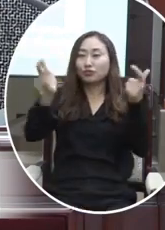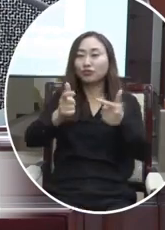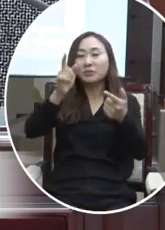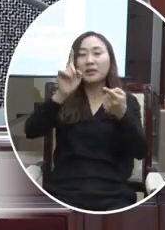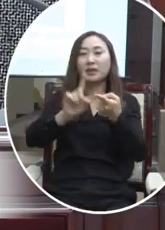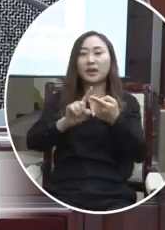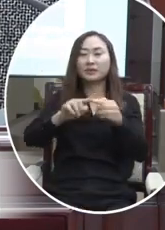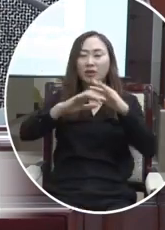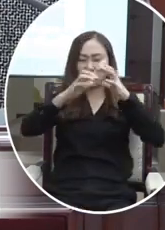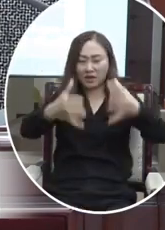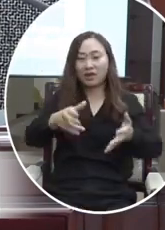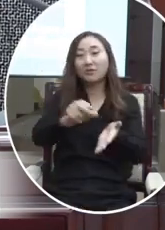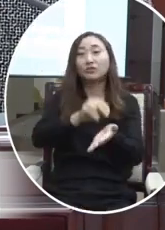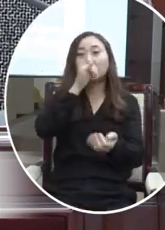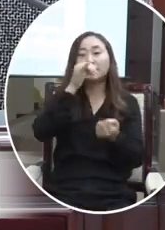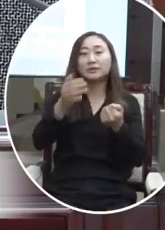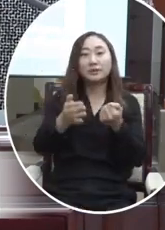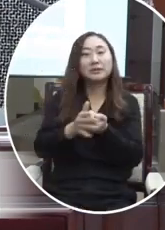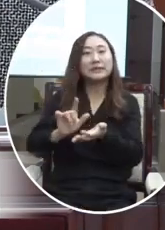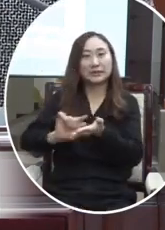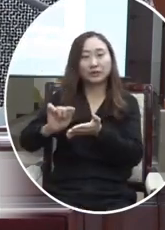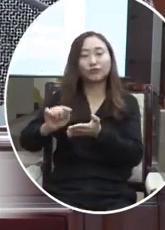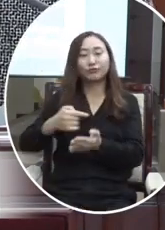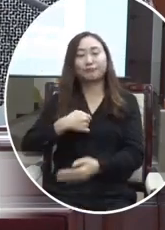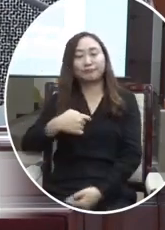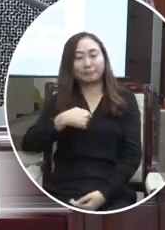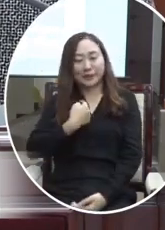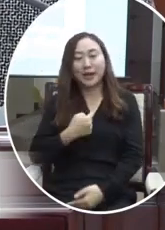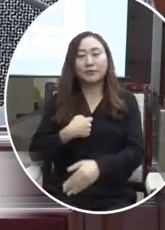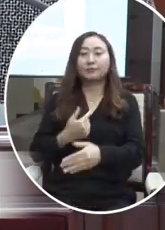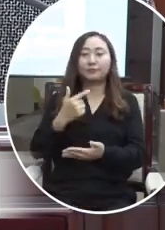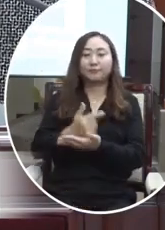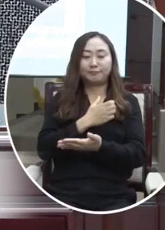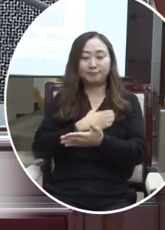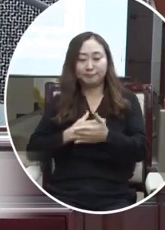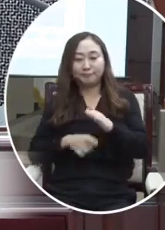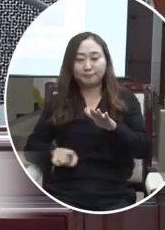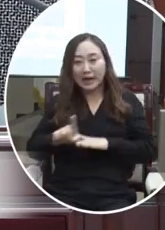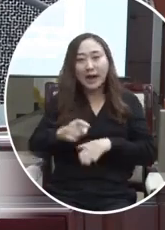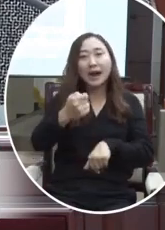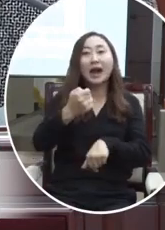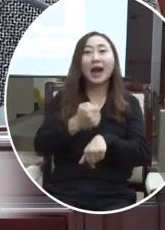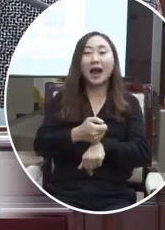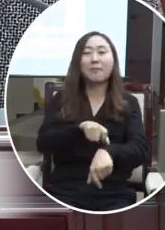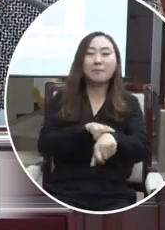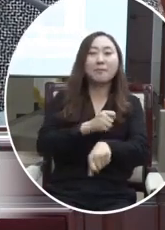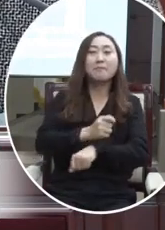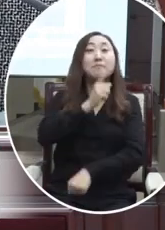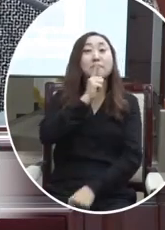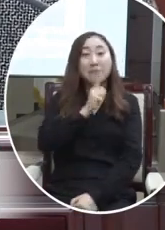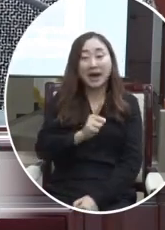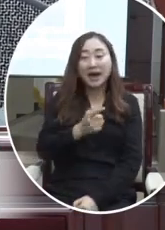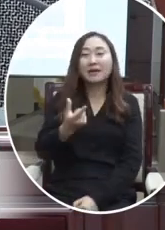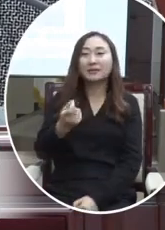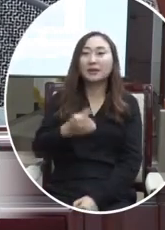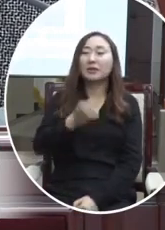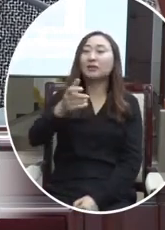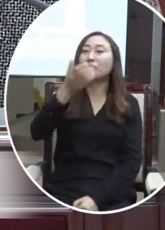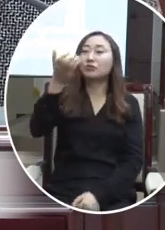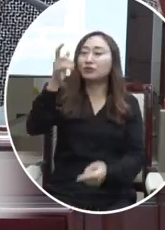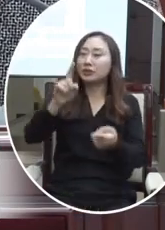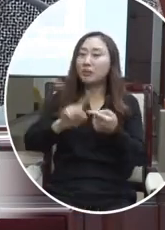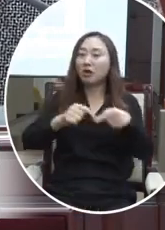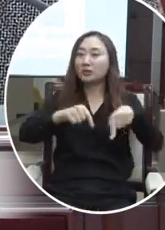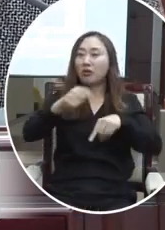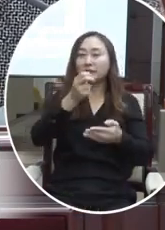없는 전 세계적인 과제인 만큼 자치구 차원에서 우리 구가 앞장서 적극 대응해 나가겠다는 의지로 노원구 탄소중립